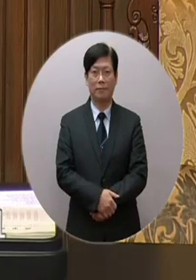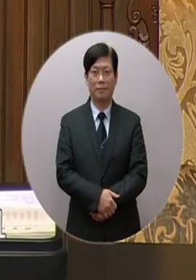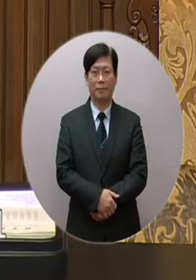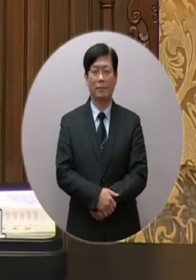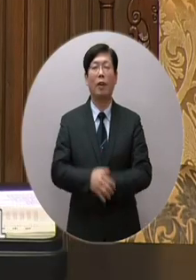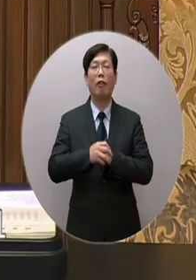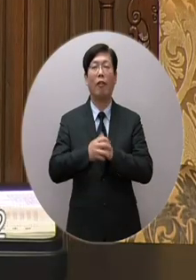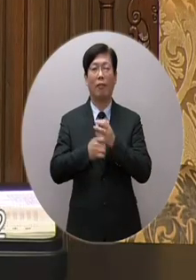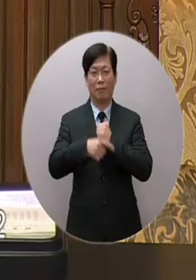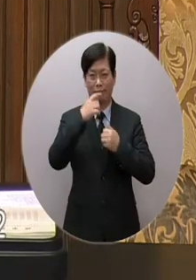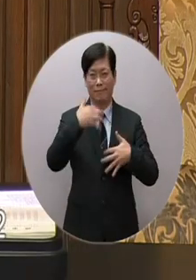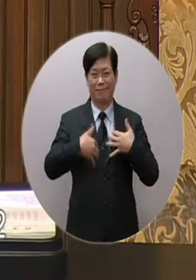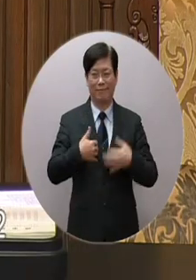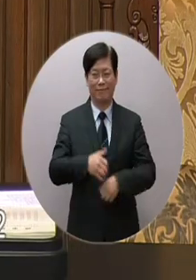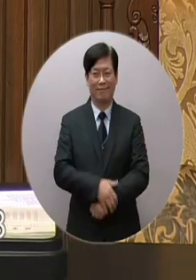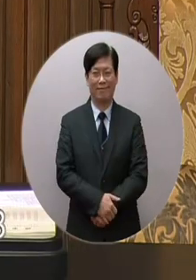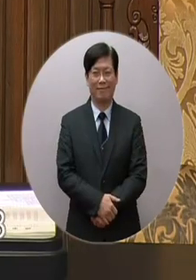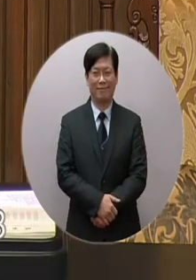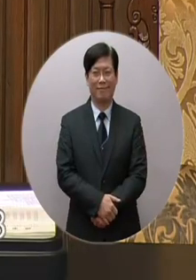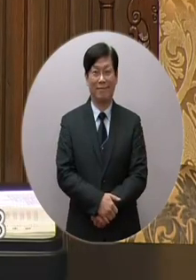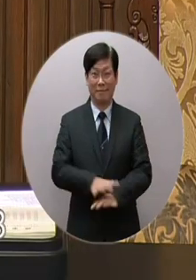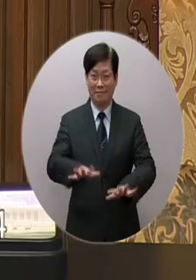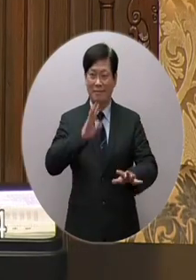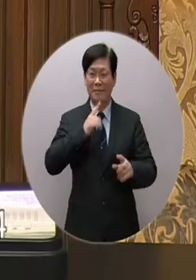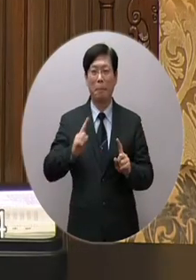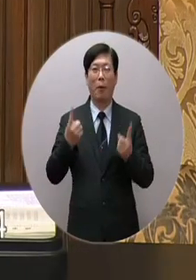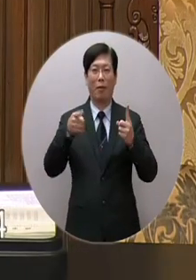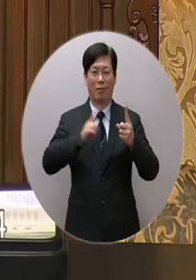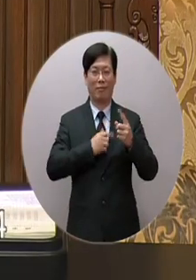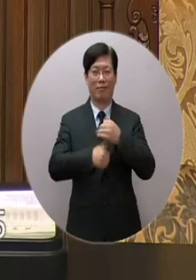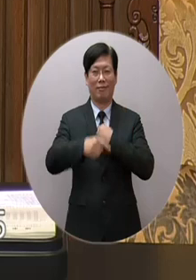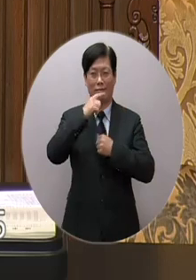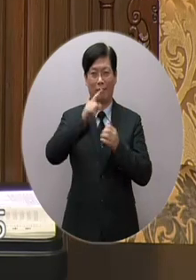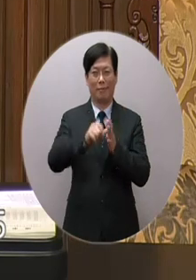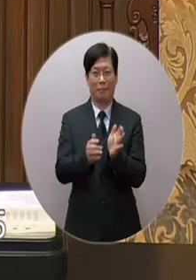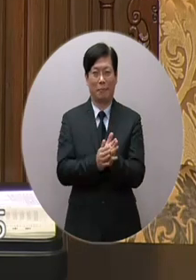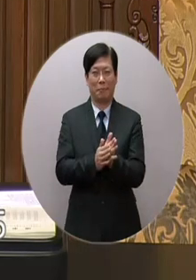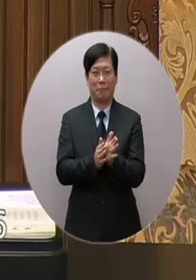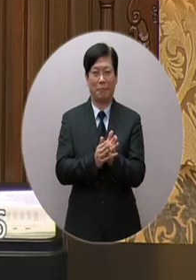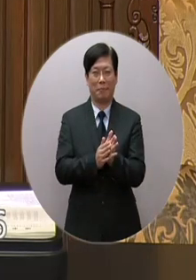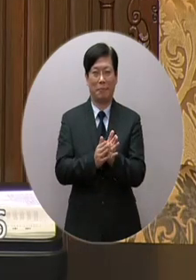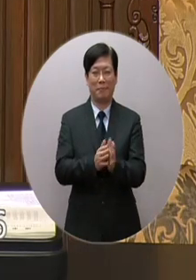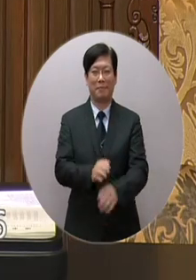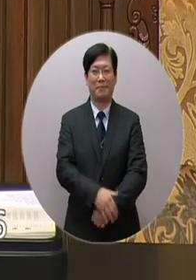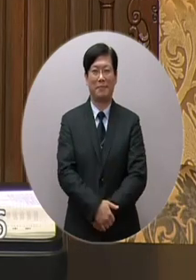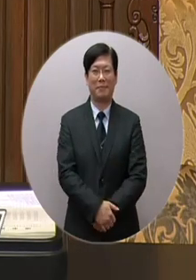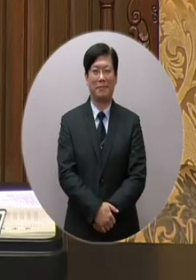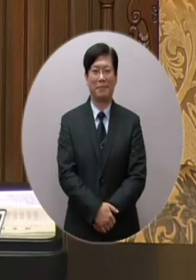祝你生日快乐！今天是刘委员的生日啊，我们跟他鼓掌一下啊。